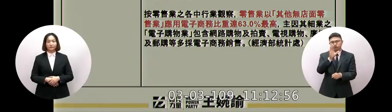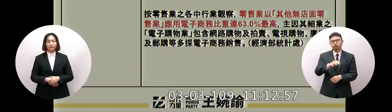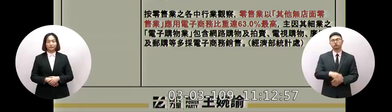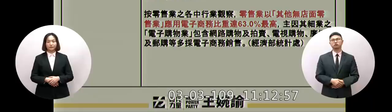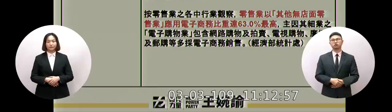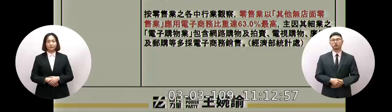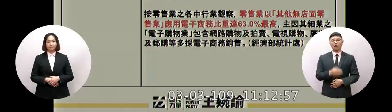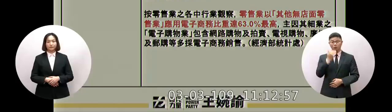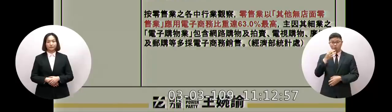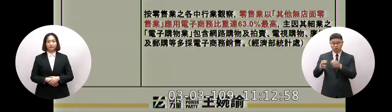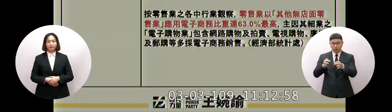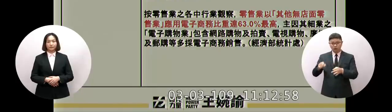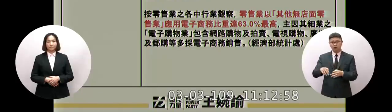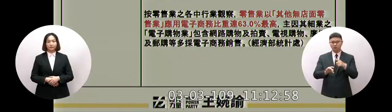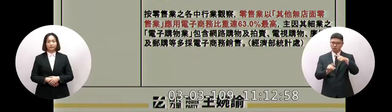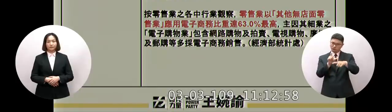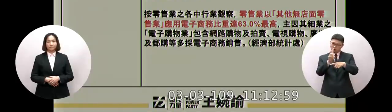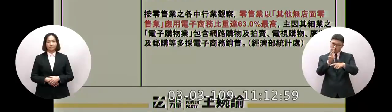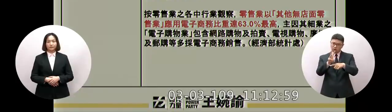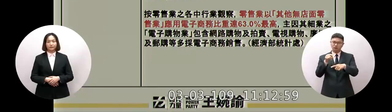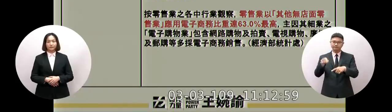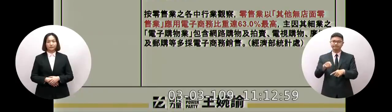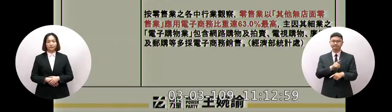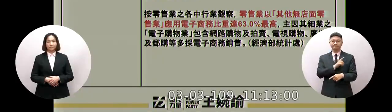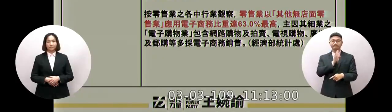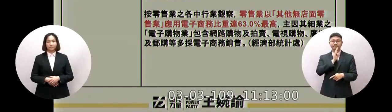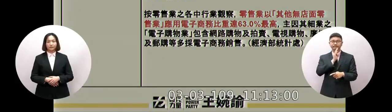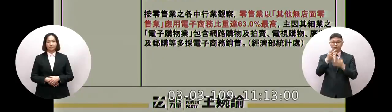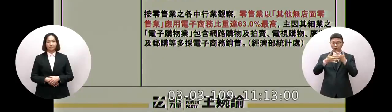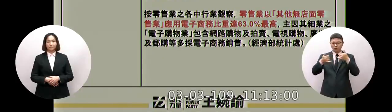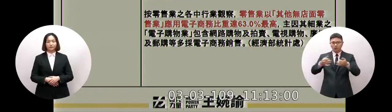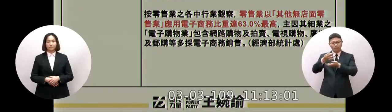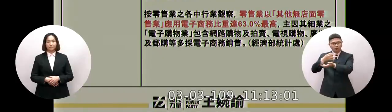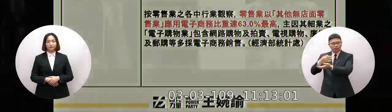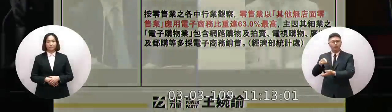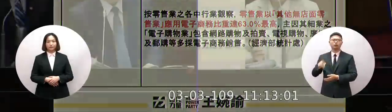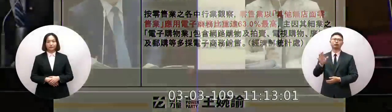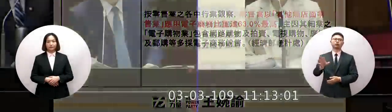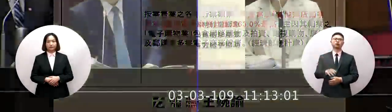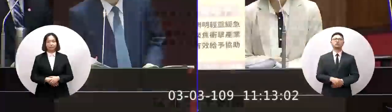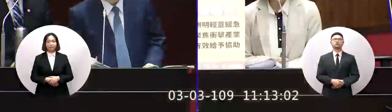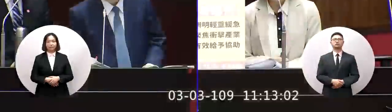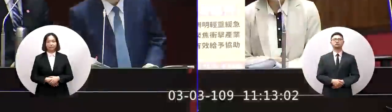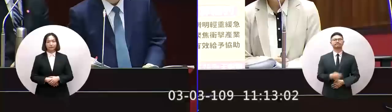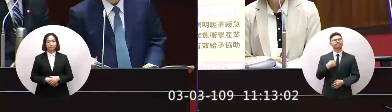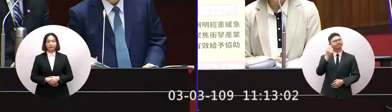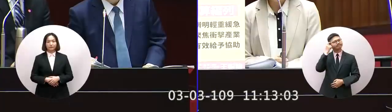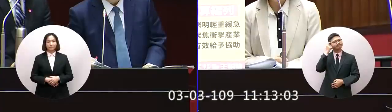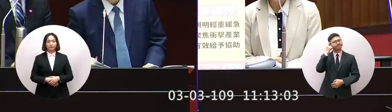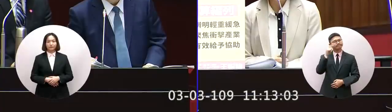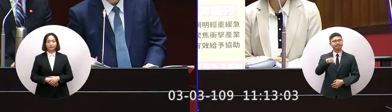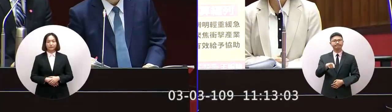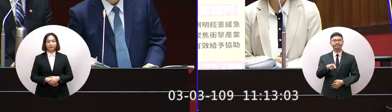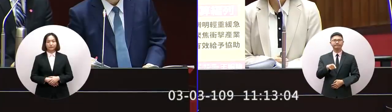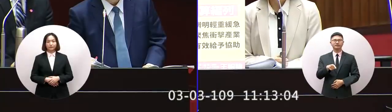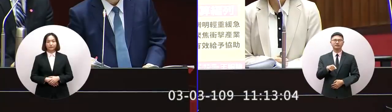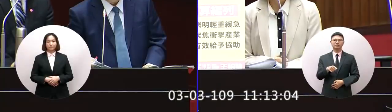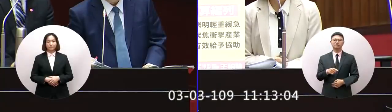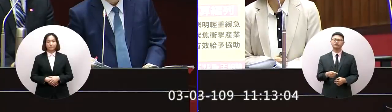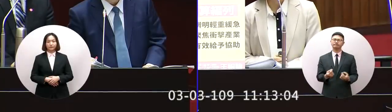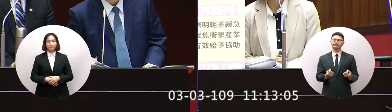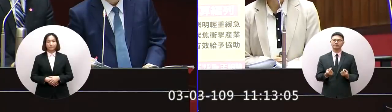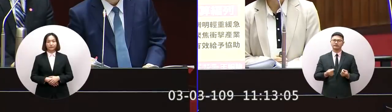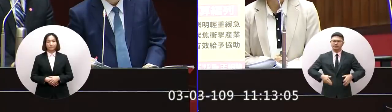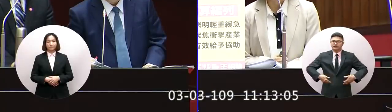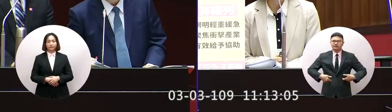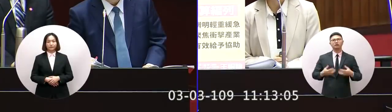零售业者更有超过63%的比例是用电子商务的方式在处理的。所以这部分我们也觉得它可能不是的这么的